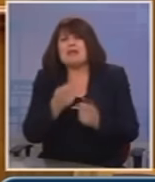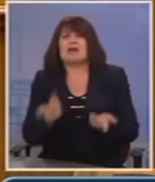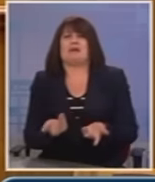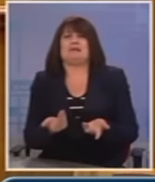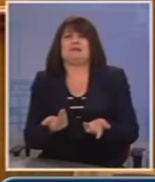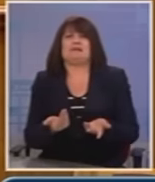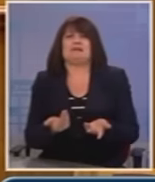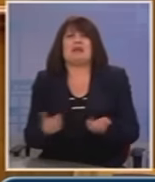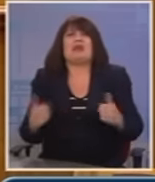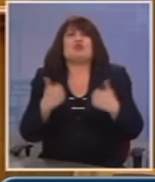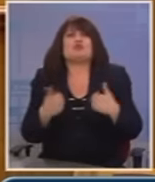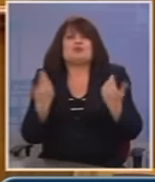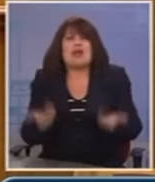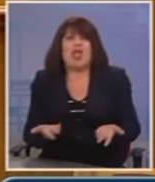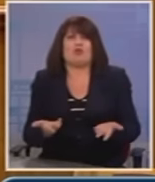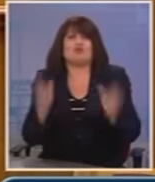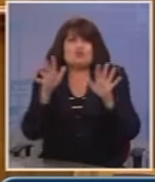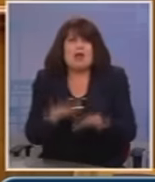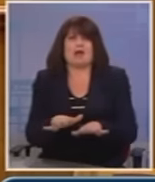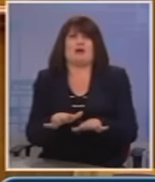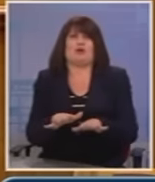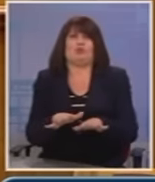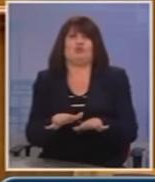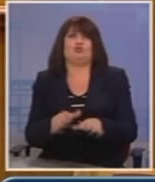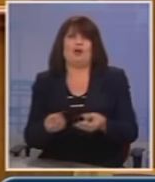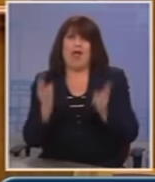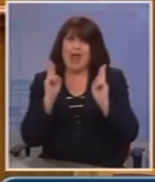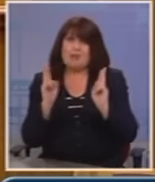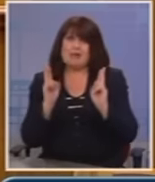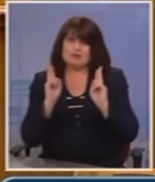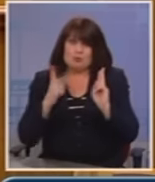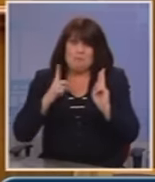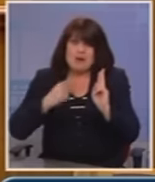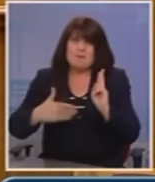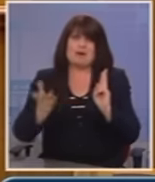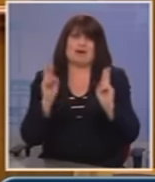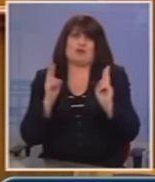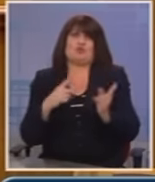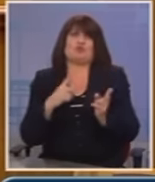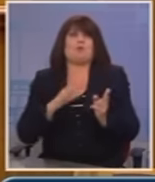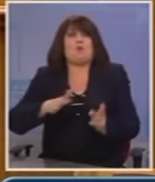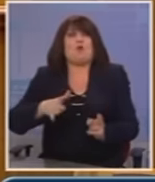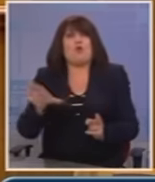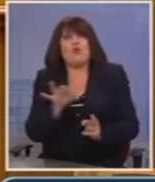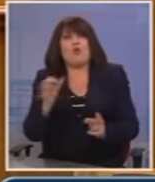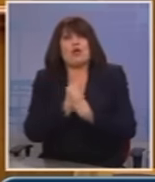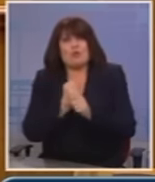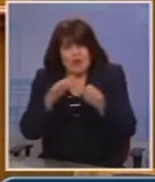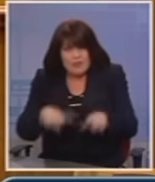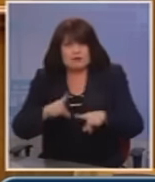επιχειρηματίες, τη νέα γενιά, τους άνεργους που ελπίζουν και προσδοκούν ότι μπορεί να βρουν δουλειά στον τόπο